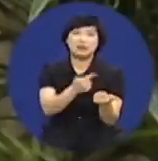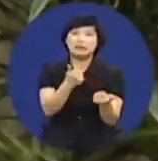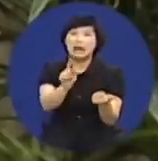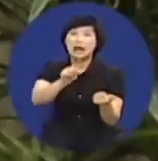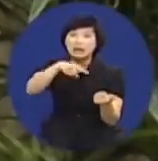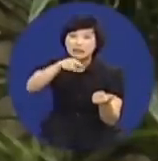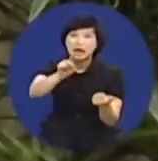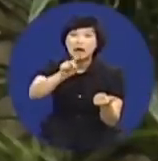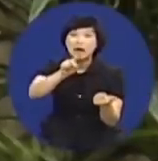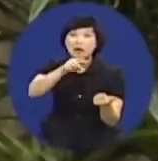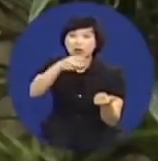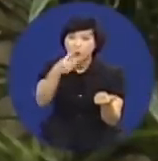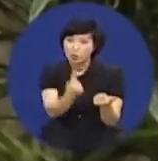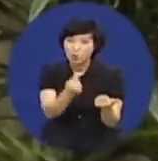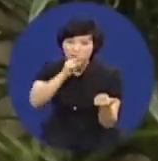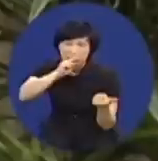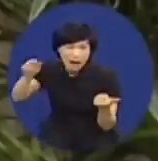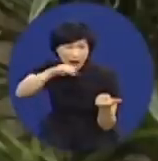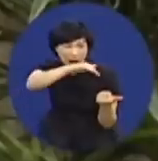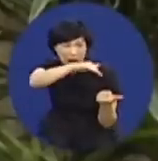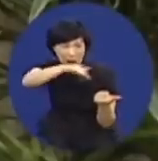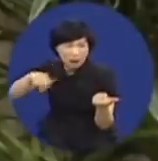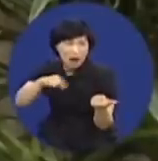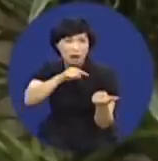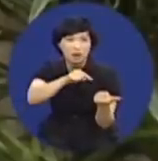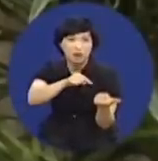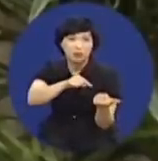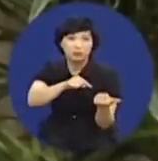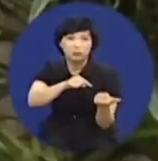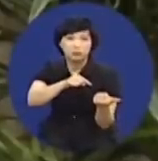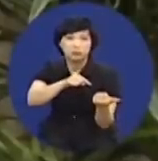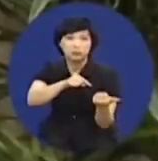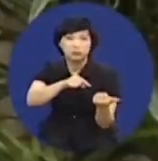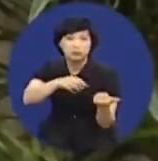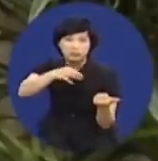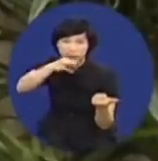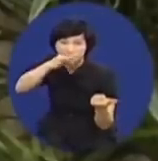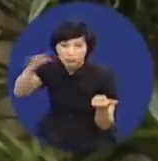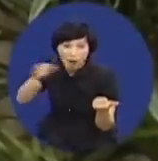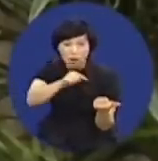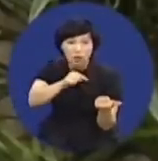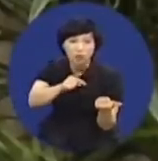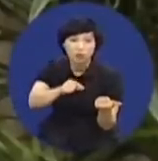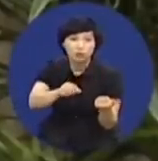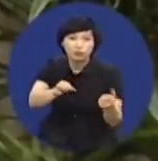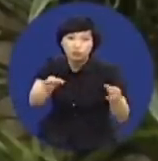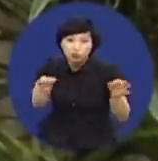ラザロよ、出てきなさい。すると、